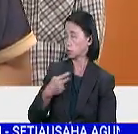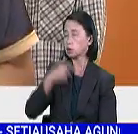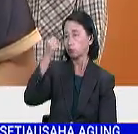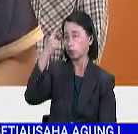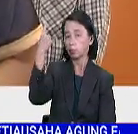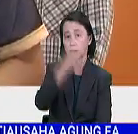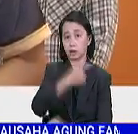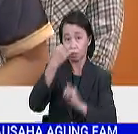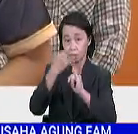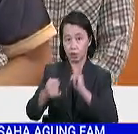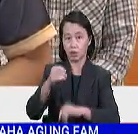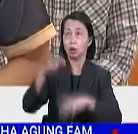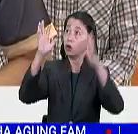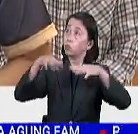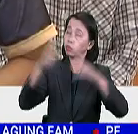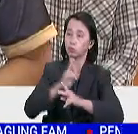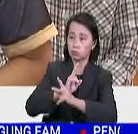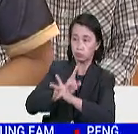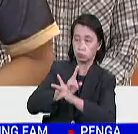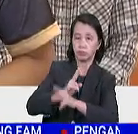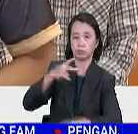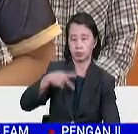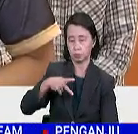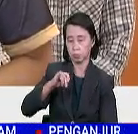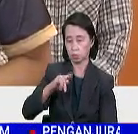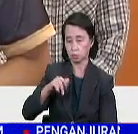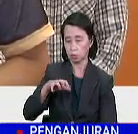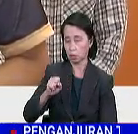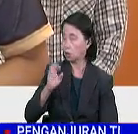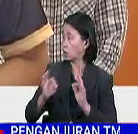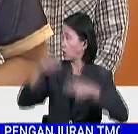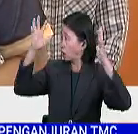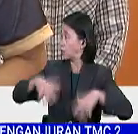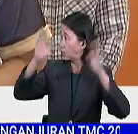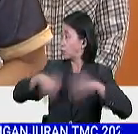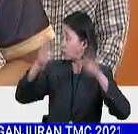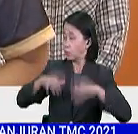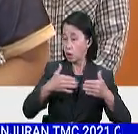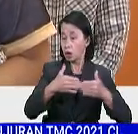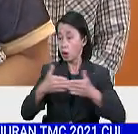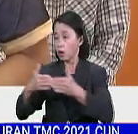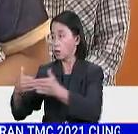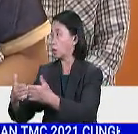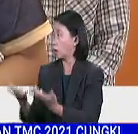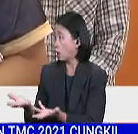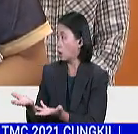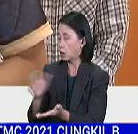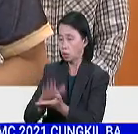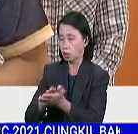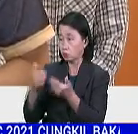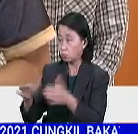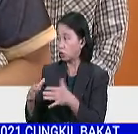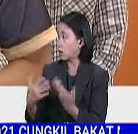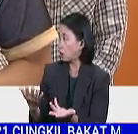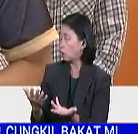paham Hari ini adalah hari terakhir Amran hujan berwaspada dititah sini khususnya se ini hujan ini berlanjutan sehingga ketika Sisi persekolahan